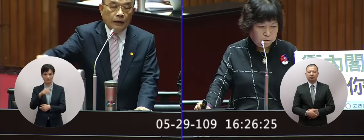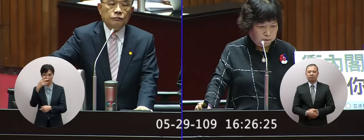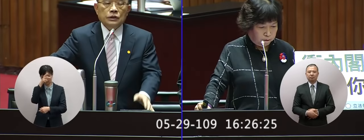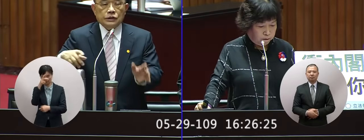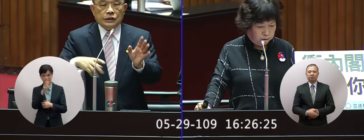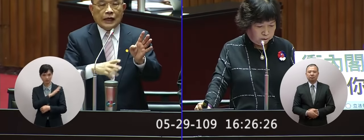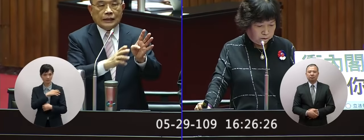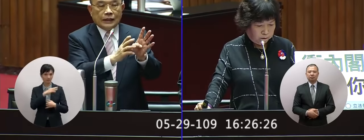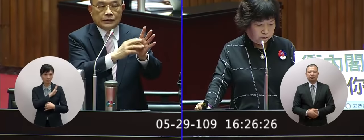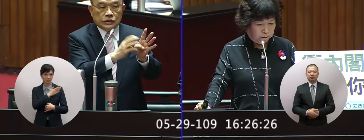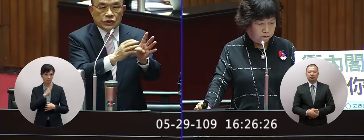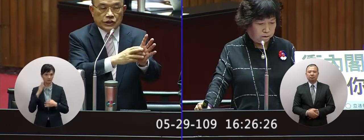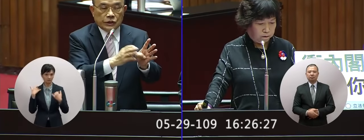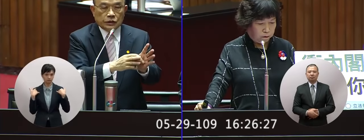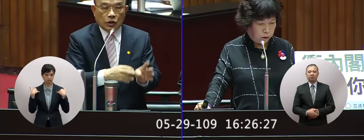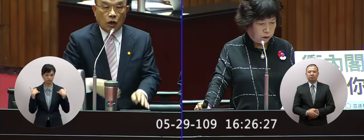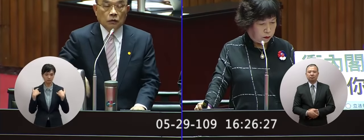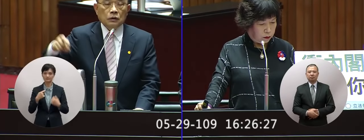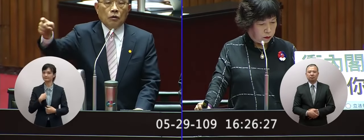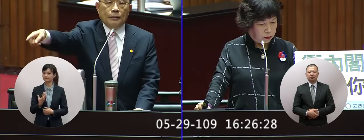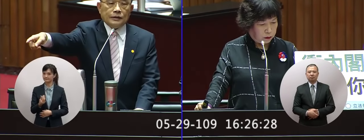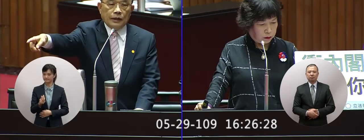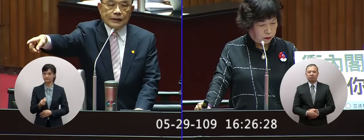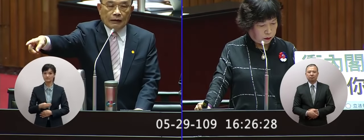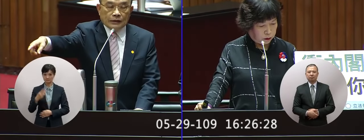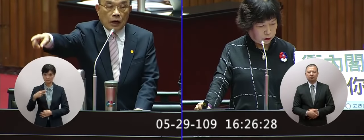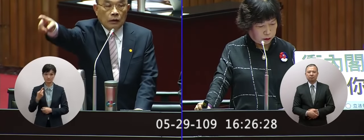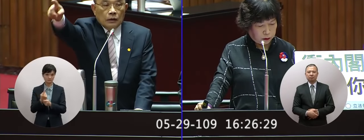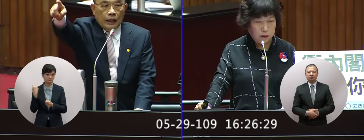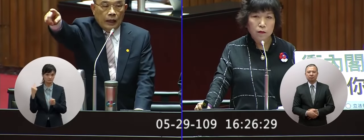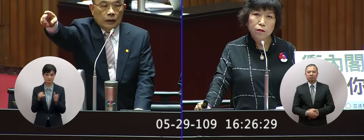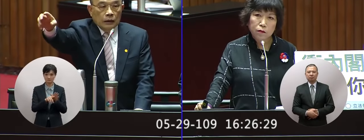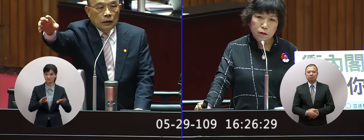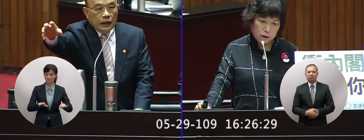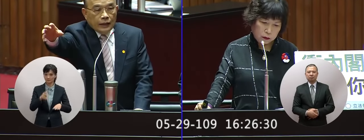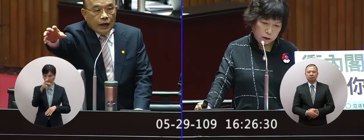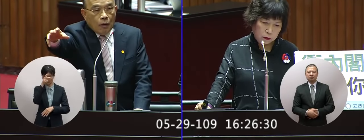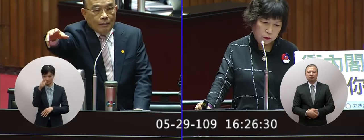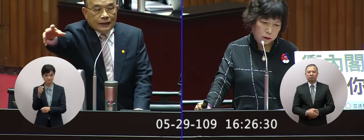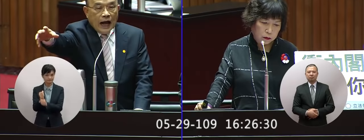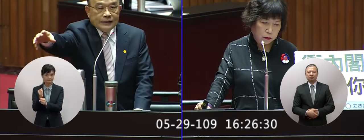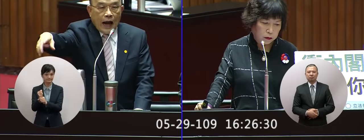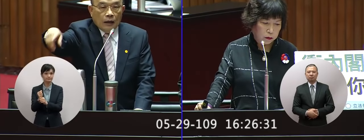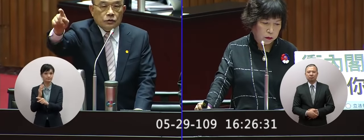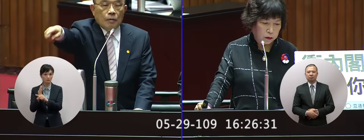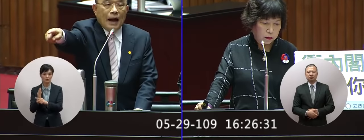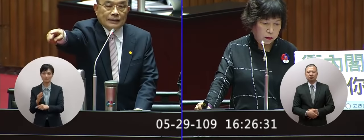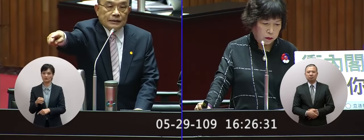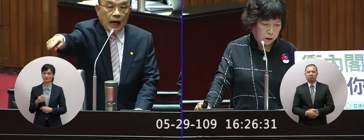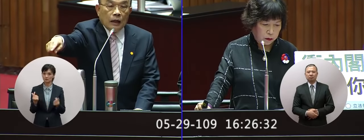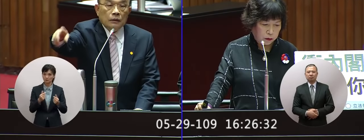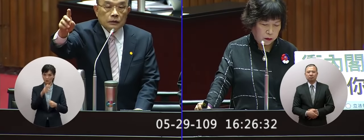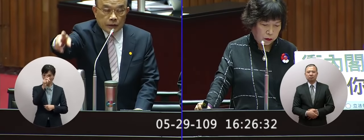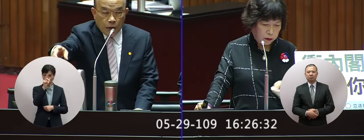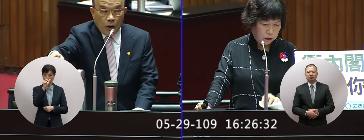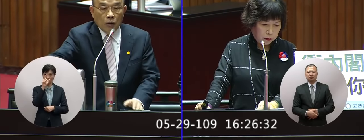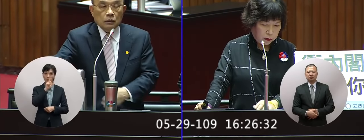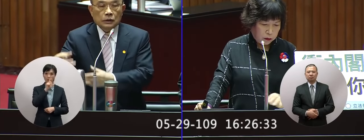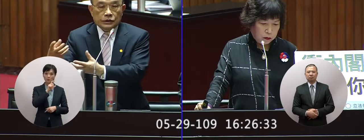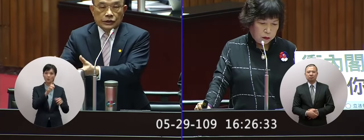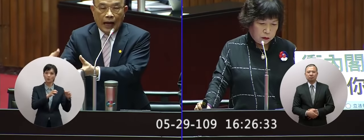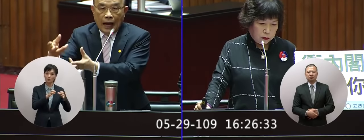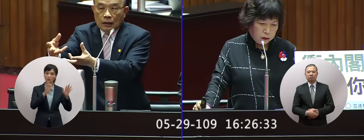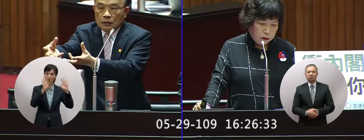年多来，警察在执行的时候，我们只会叫他说：“哎，夜店外面打架，就骂警察。”结